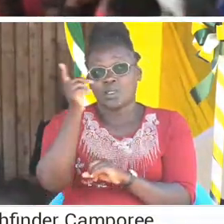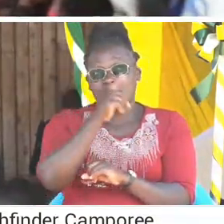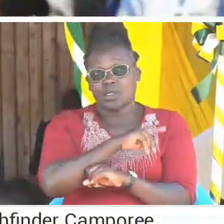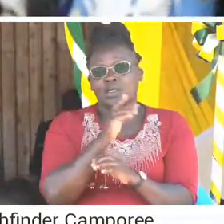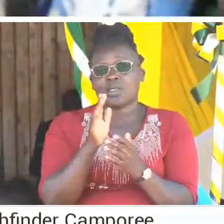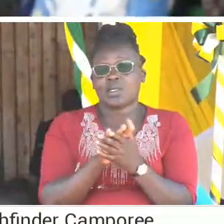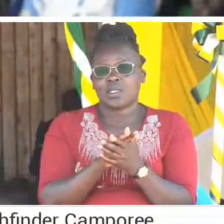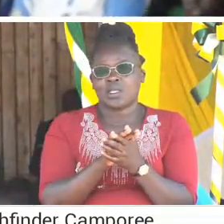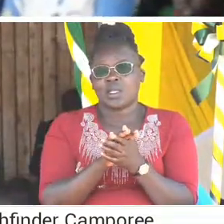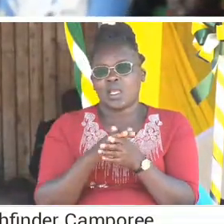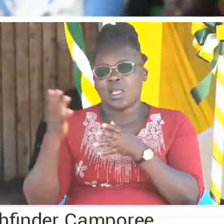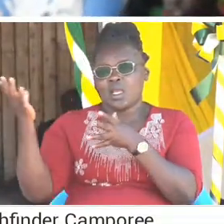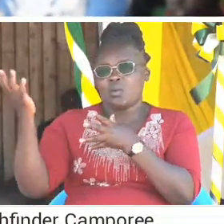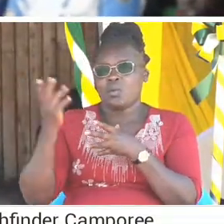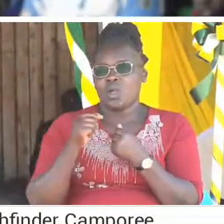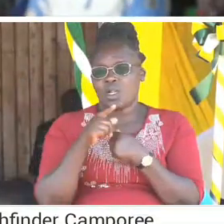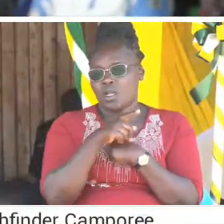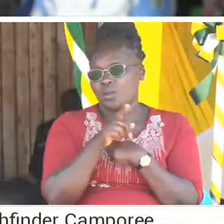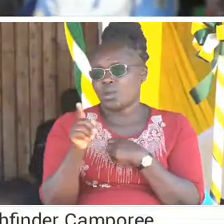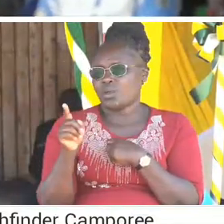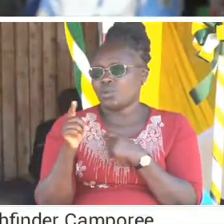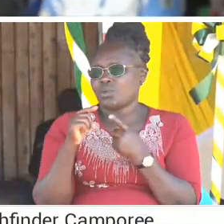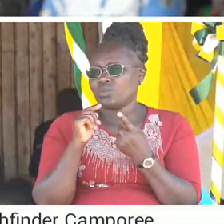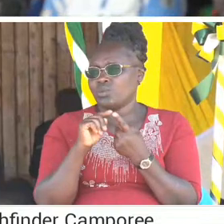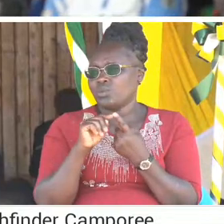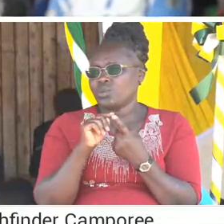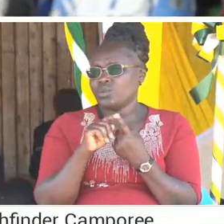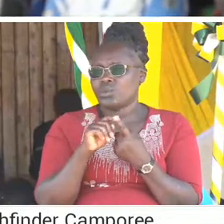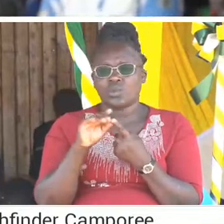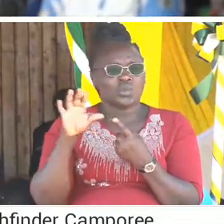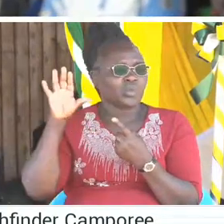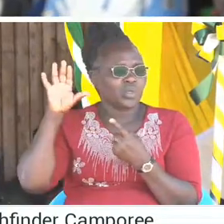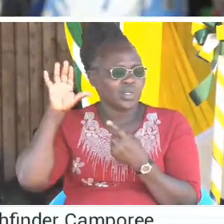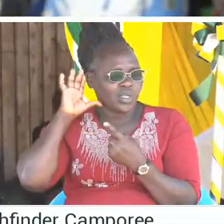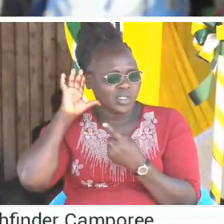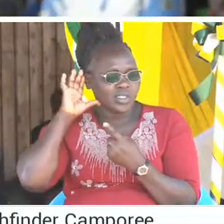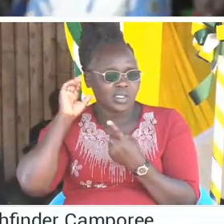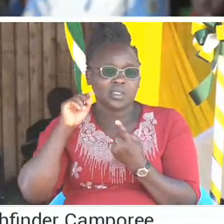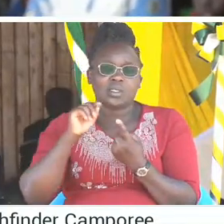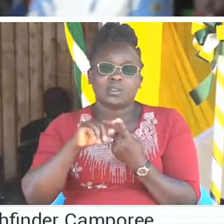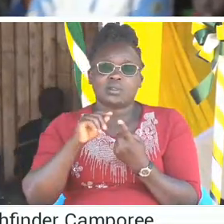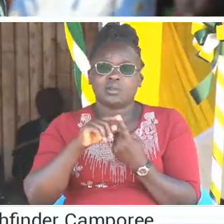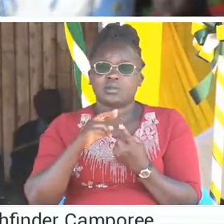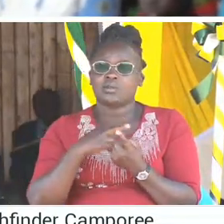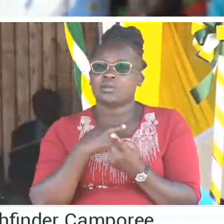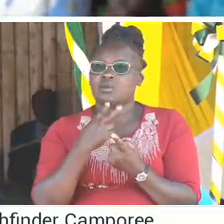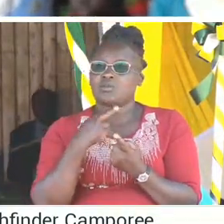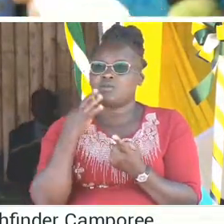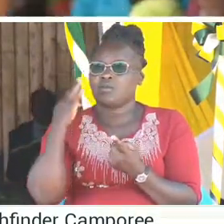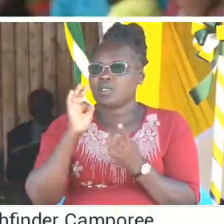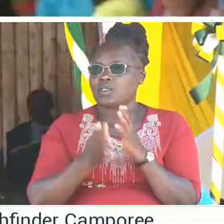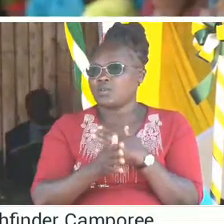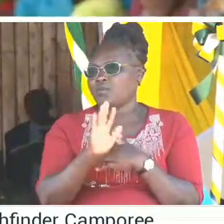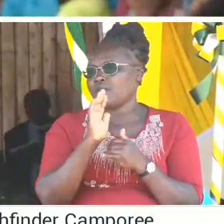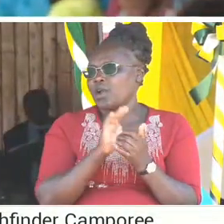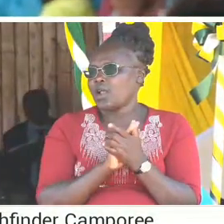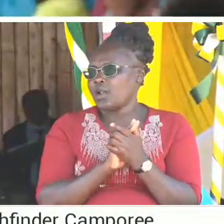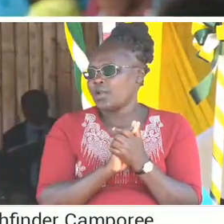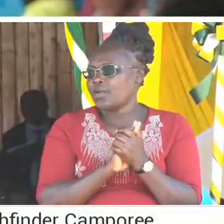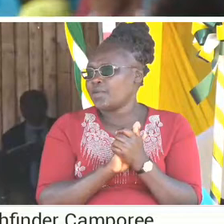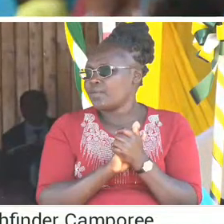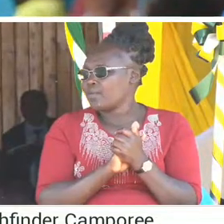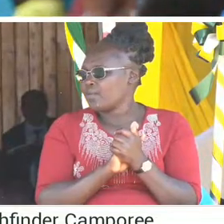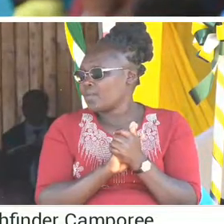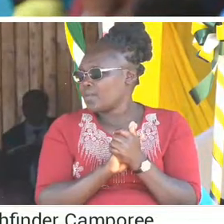kutii sauti ya Bwana. Mchana wa leo ninakualika kusikia sauti ya Bwana kwa bidii. Mchana wa leo ninakualika kufanya